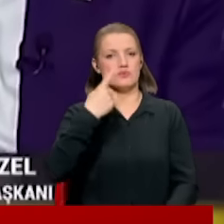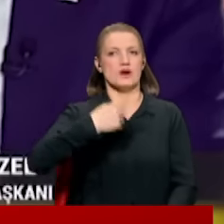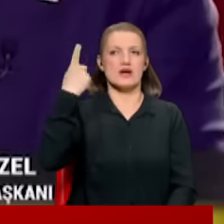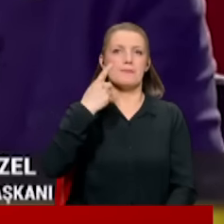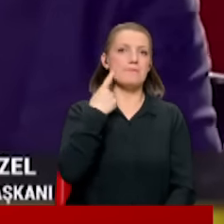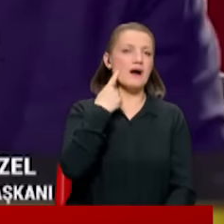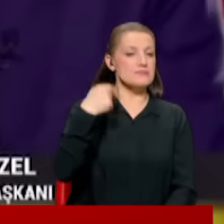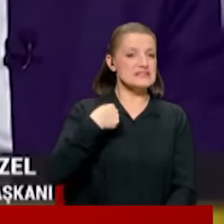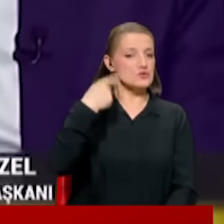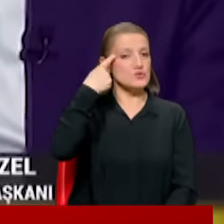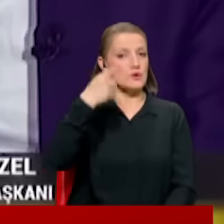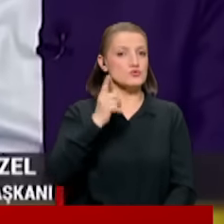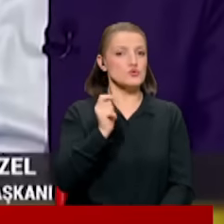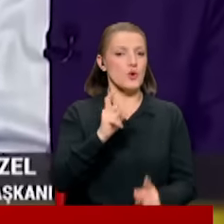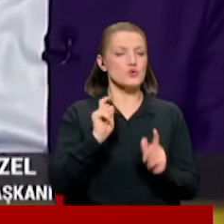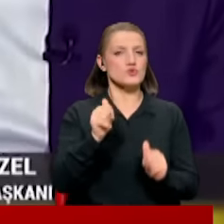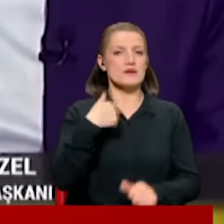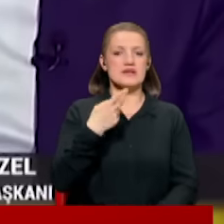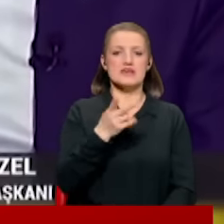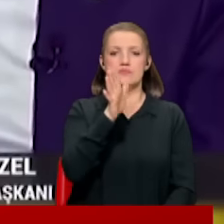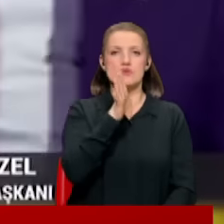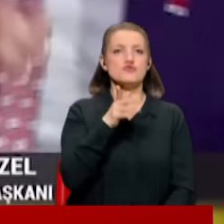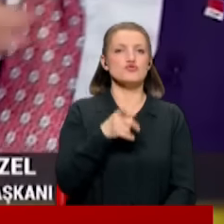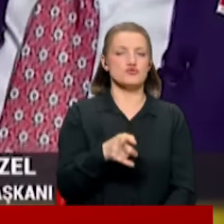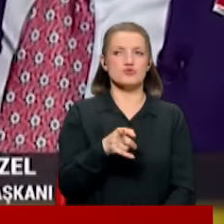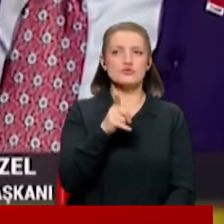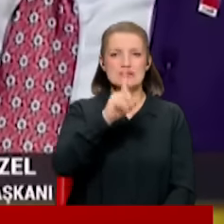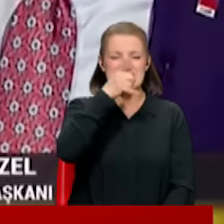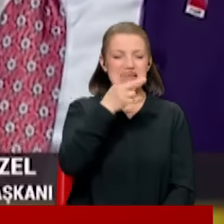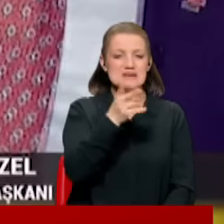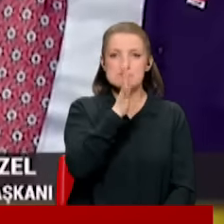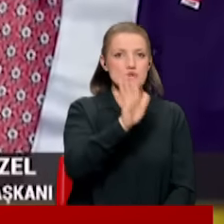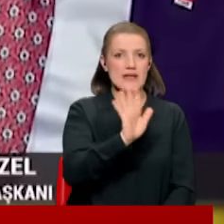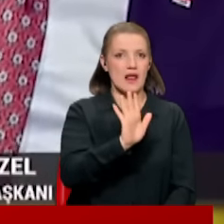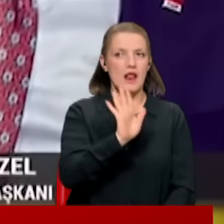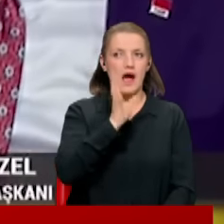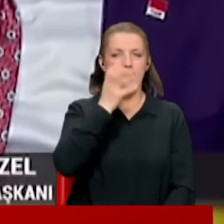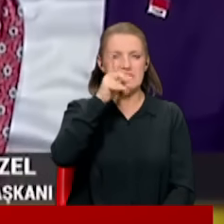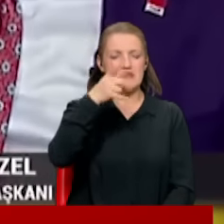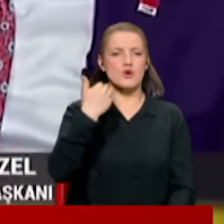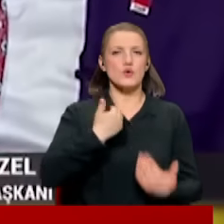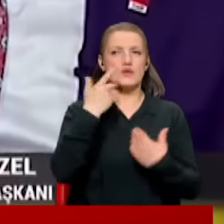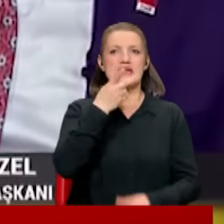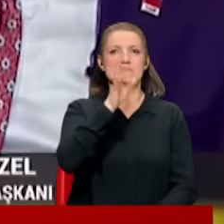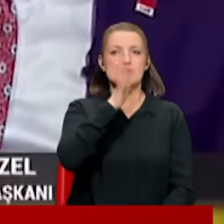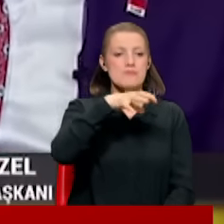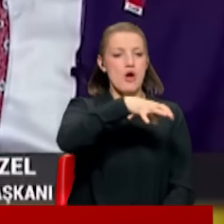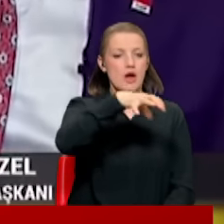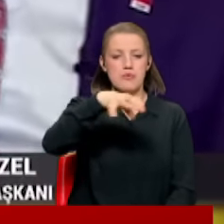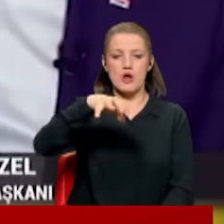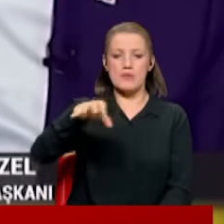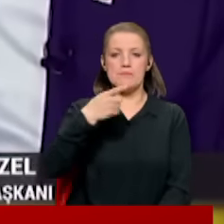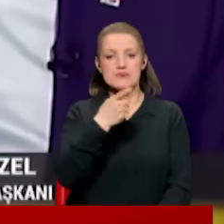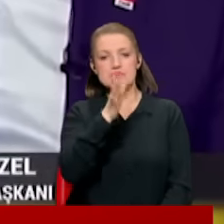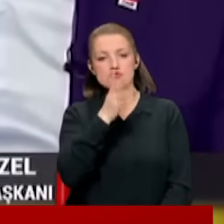Cumhurbaşkanımız bak yine bizi düşünüyor bu zor günde bize 2500, ki bu para sadece 2500 değil. Amasya'da, Yozgat'ta 2500, bölgeye göre